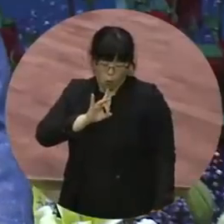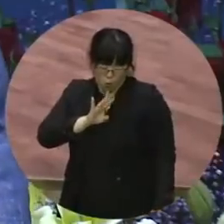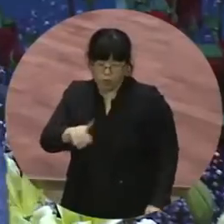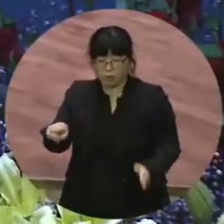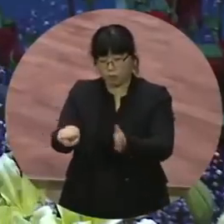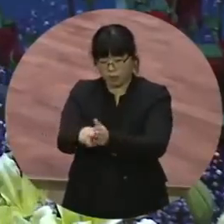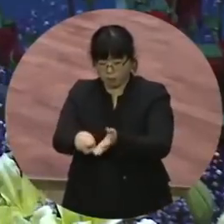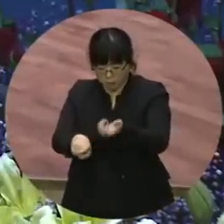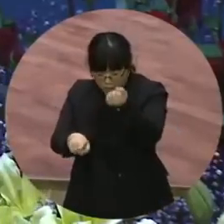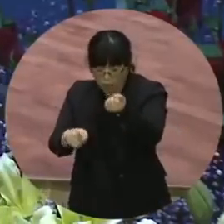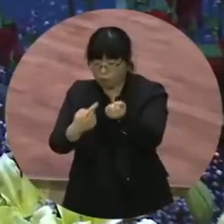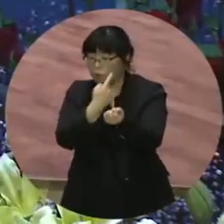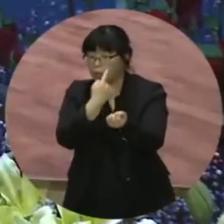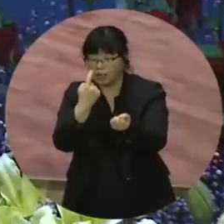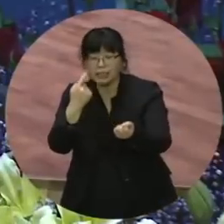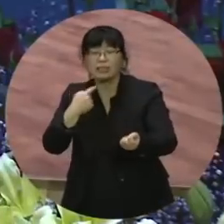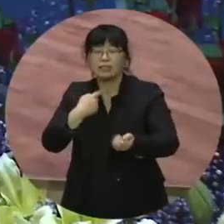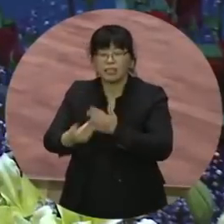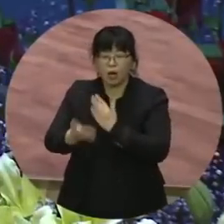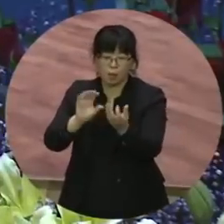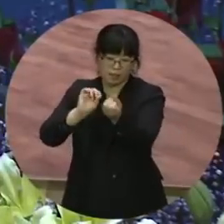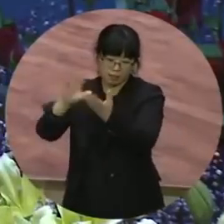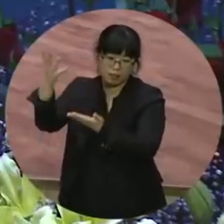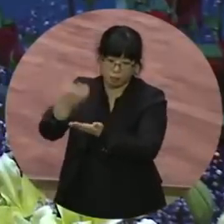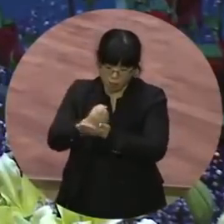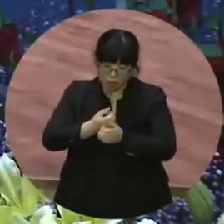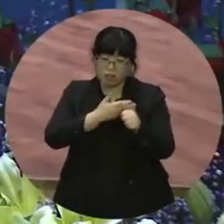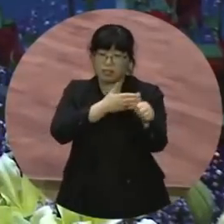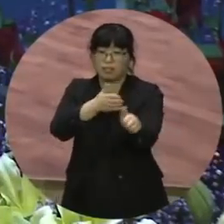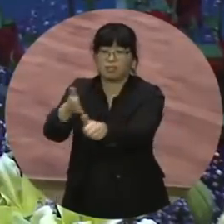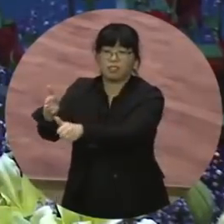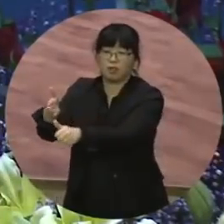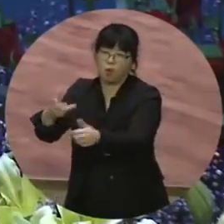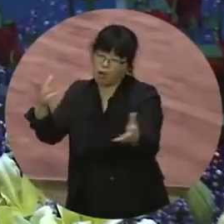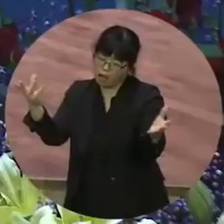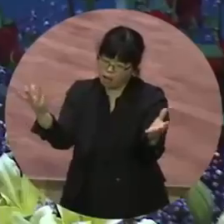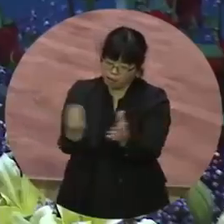아브라함처럼. 그래서 절대 믿음의 영적 수준으로 성장하기를 주님으로 축복합니다.